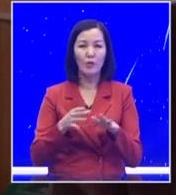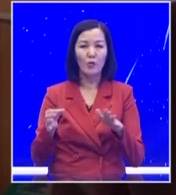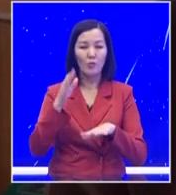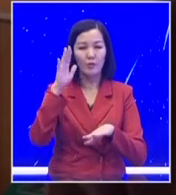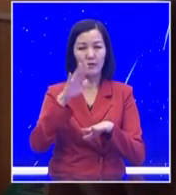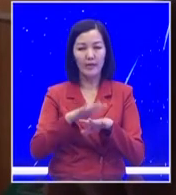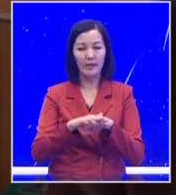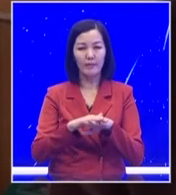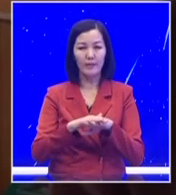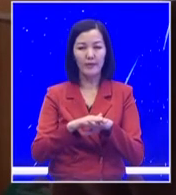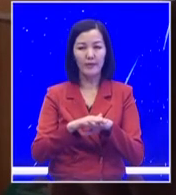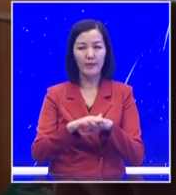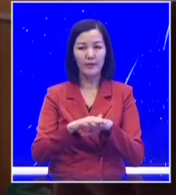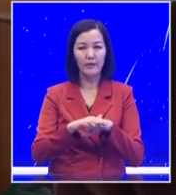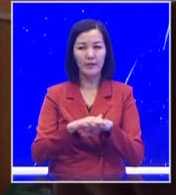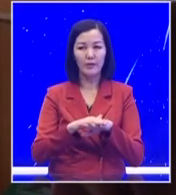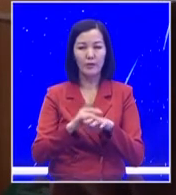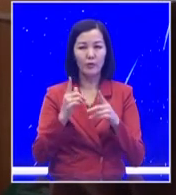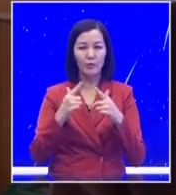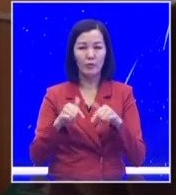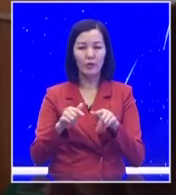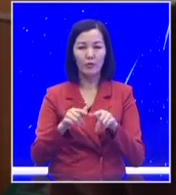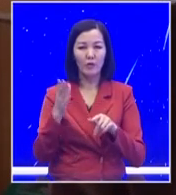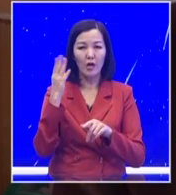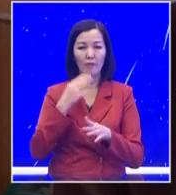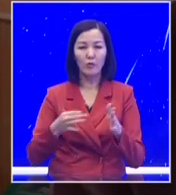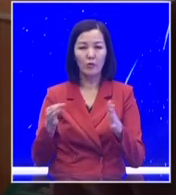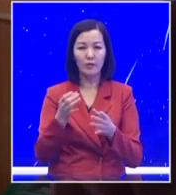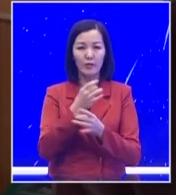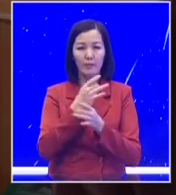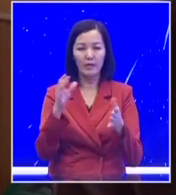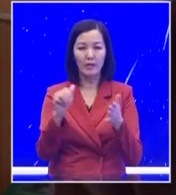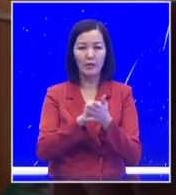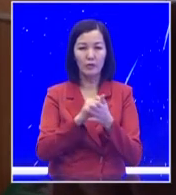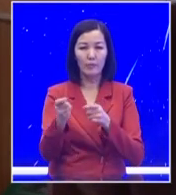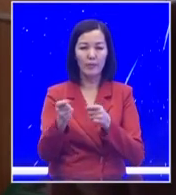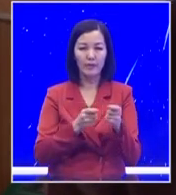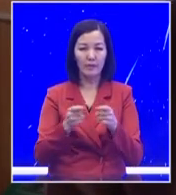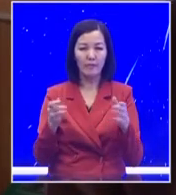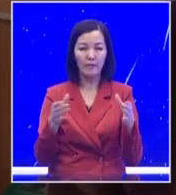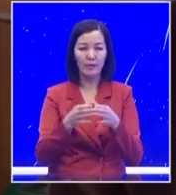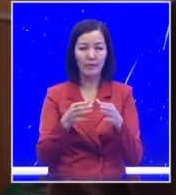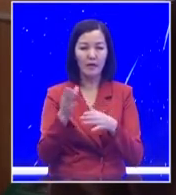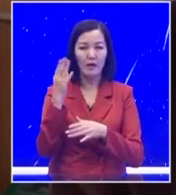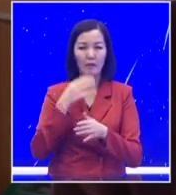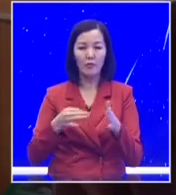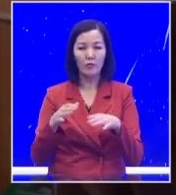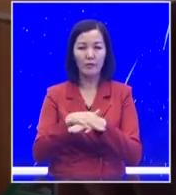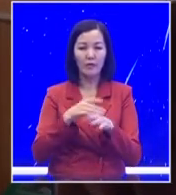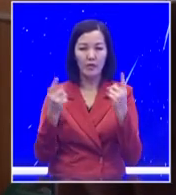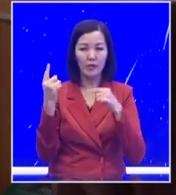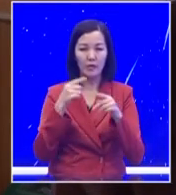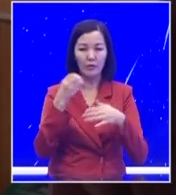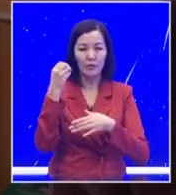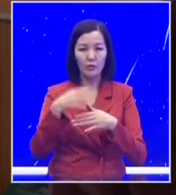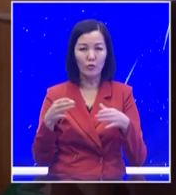әкімі, осыны ұйымдастырушылардың бірі Алматы облысының мәдениет, архивтер және құжаттама басқармасы, Алматы облысы халық шығармашылық